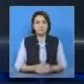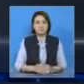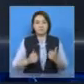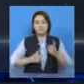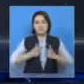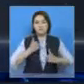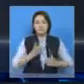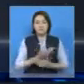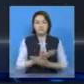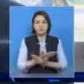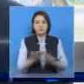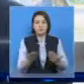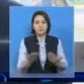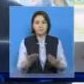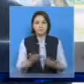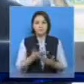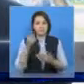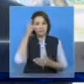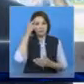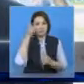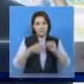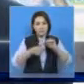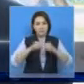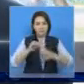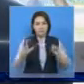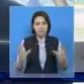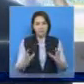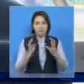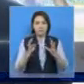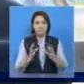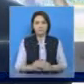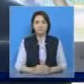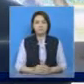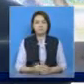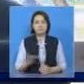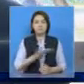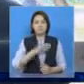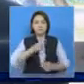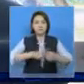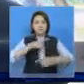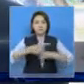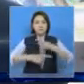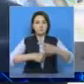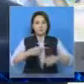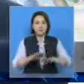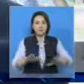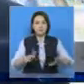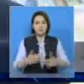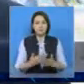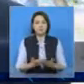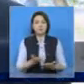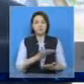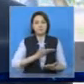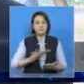ерлігі естерімізде мәңгі сақтаймыз. Енді біздің ұрпағымыз, біздің келешек